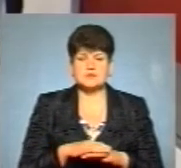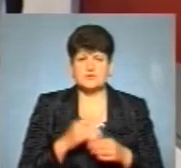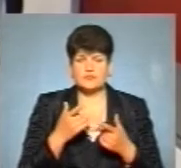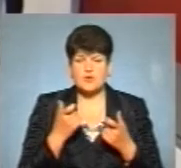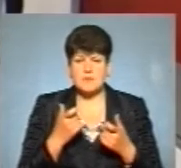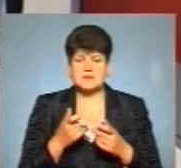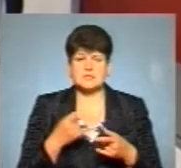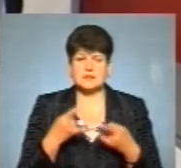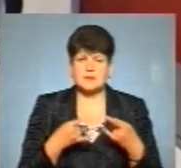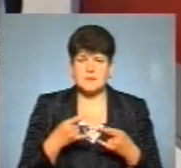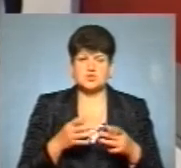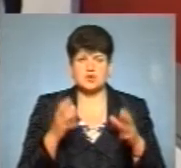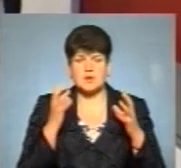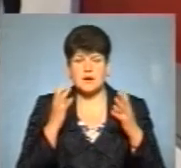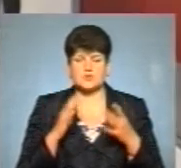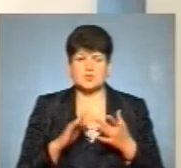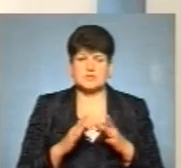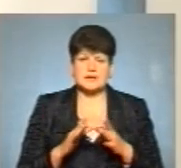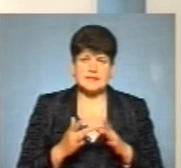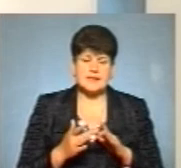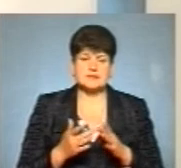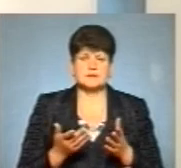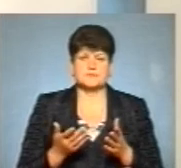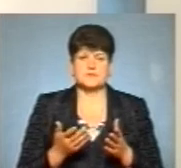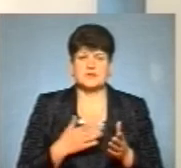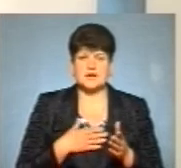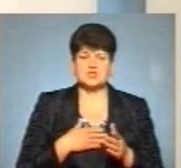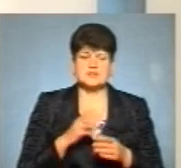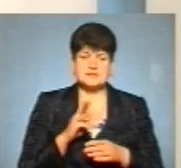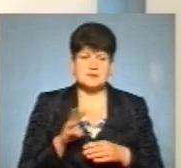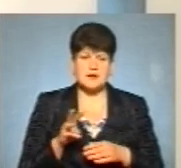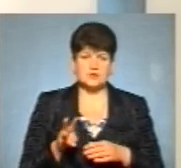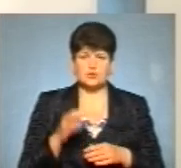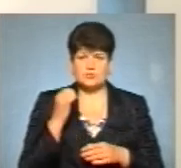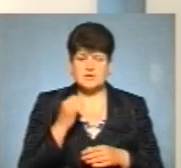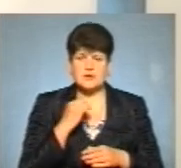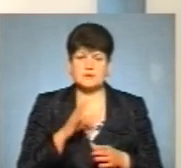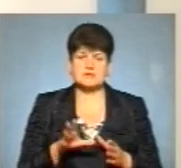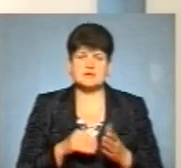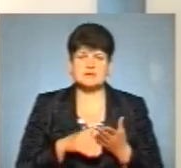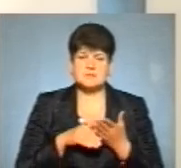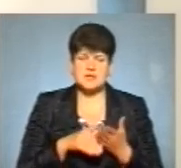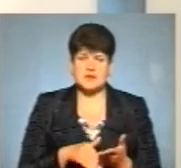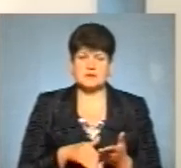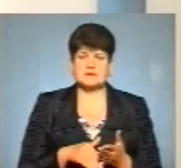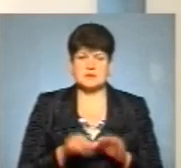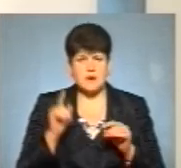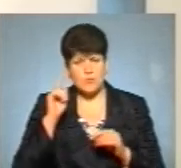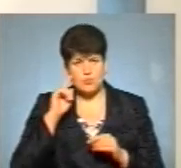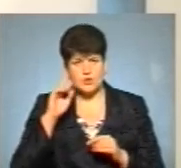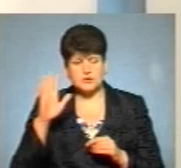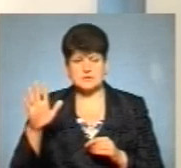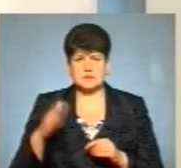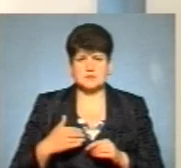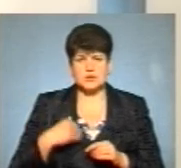радіо, інтернет, наші сайти. Тому дякуємо за сприяння, за популяризацію і